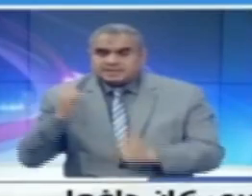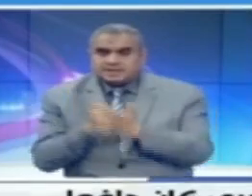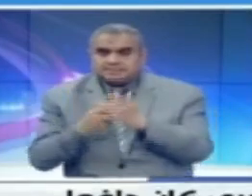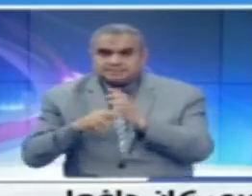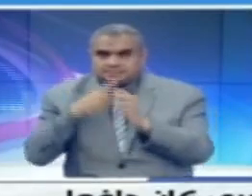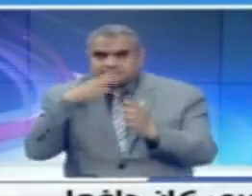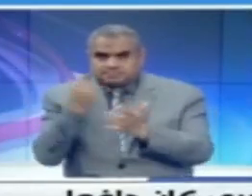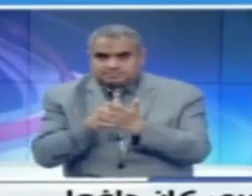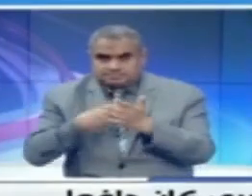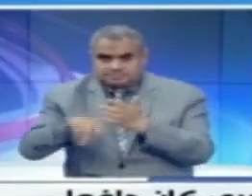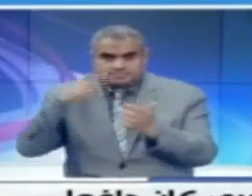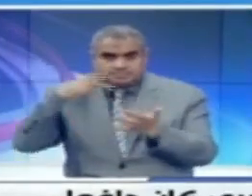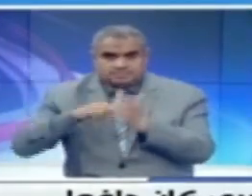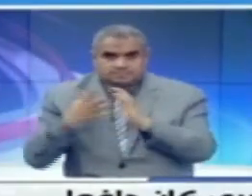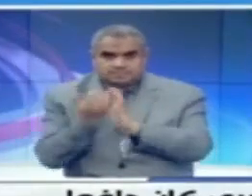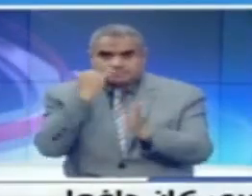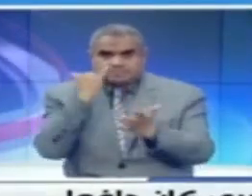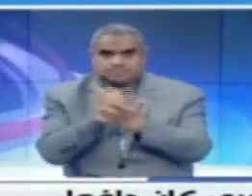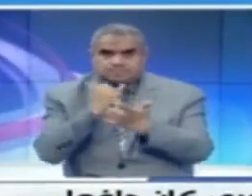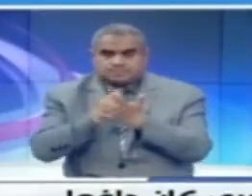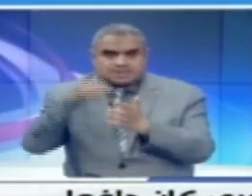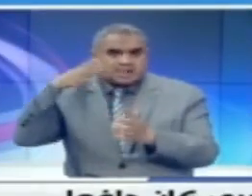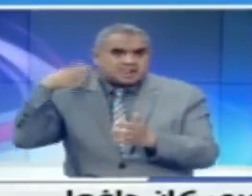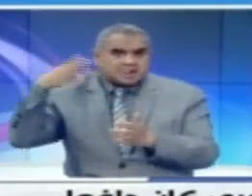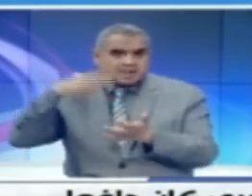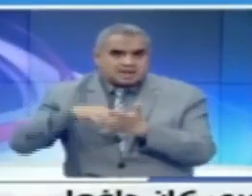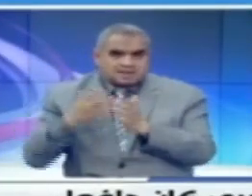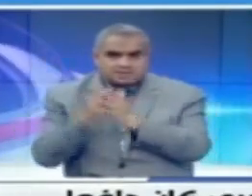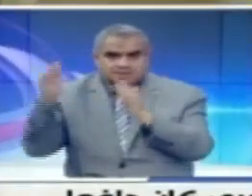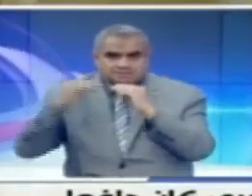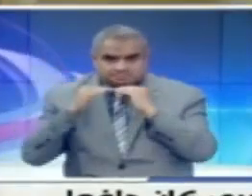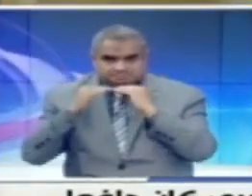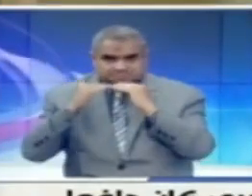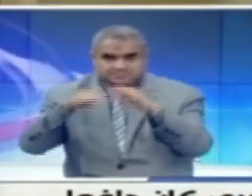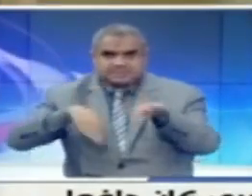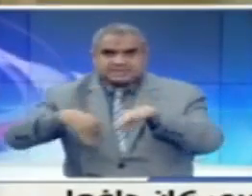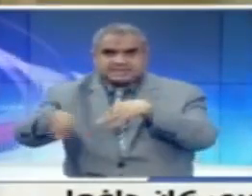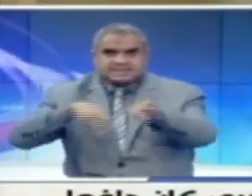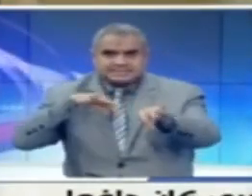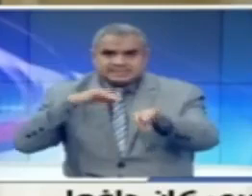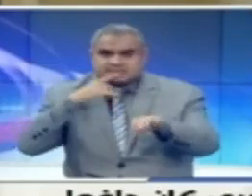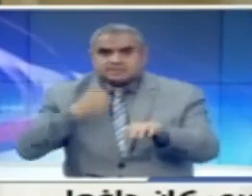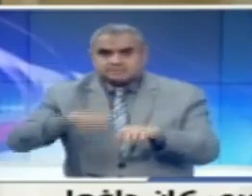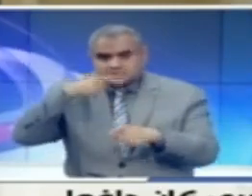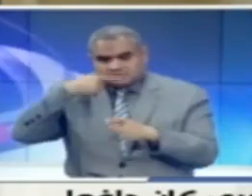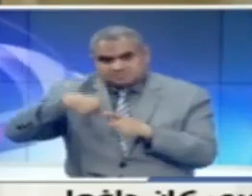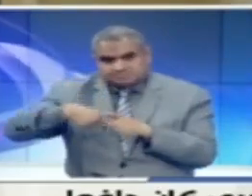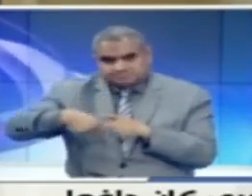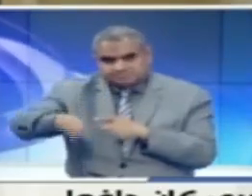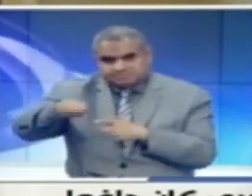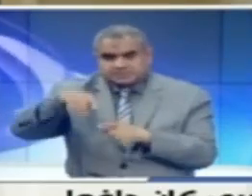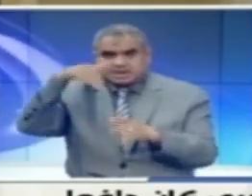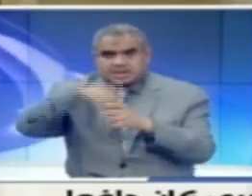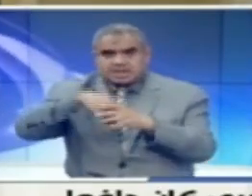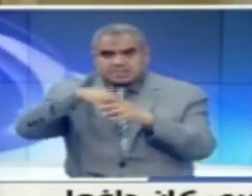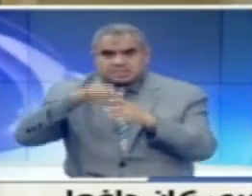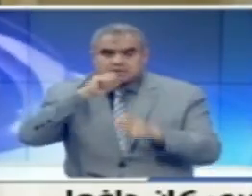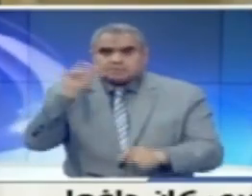الحالية التي وصلت إليها ليبيا على صعيد الاستقرار السياسي وصولا إلى قرار